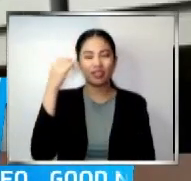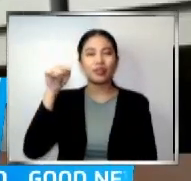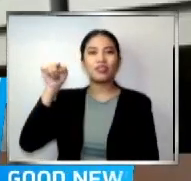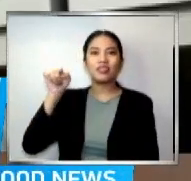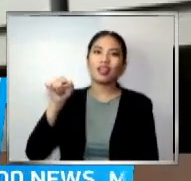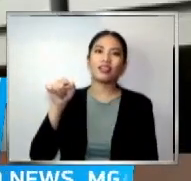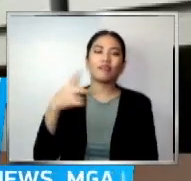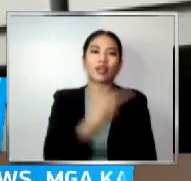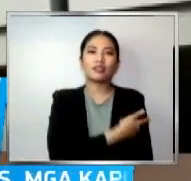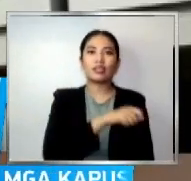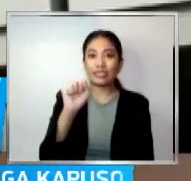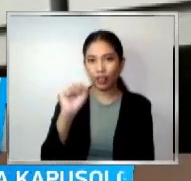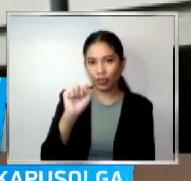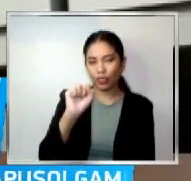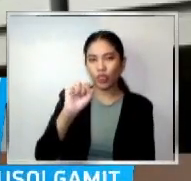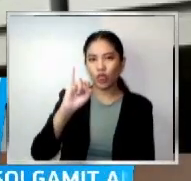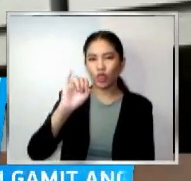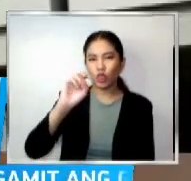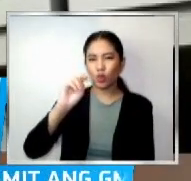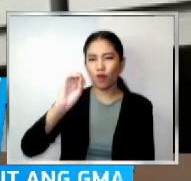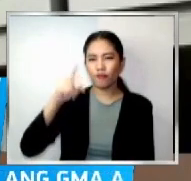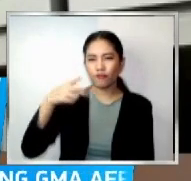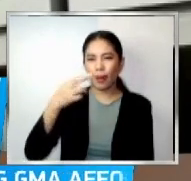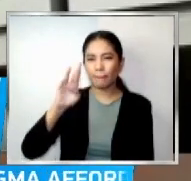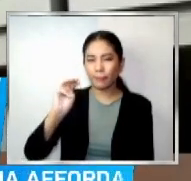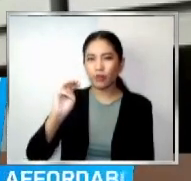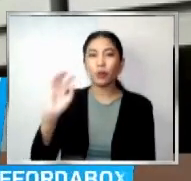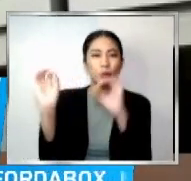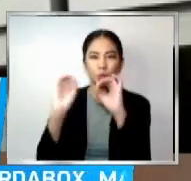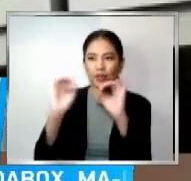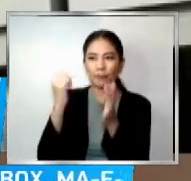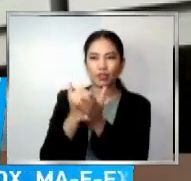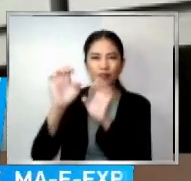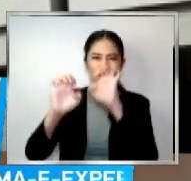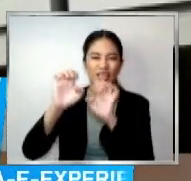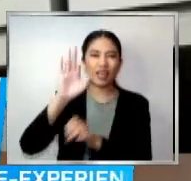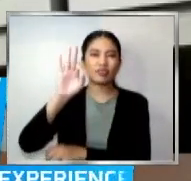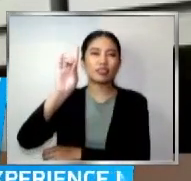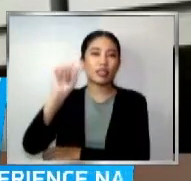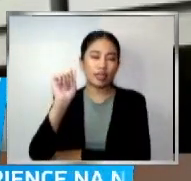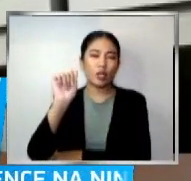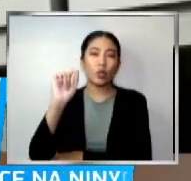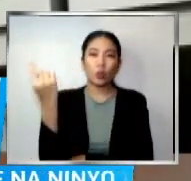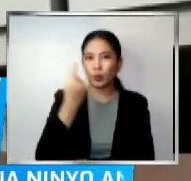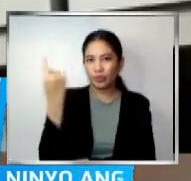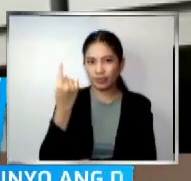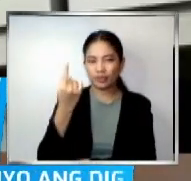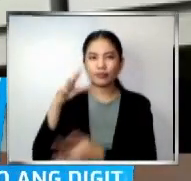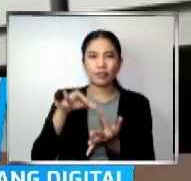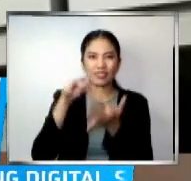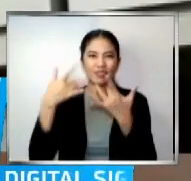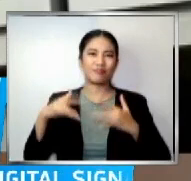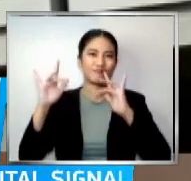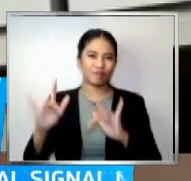pinagdadaanan na evaluation sa FDA. So when we give a compassionate special permit, it is very clear, no, na wala tayong assurance